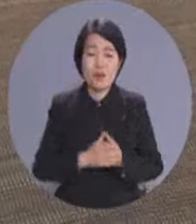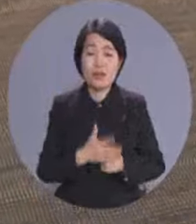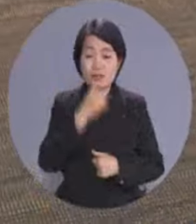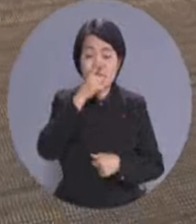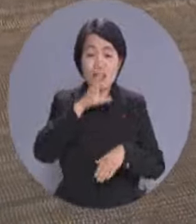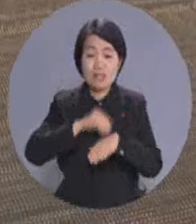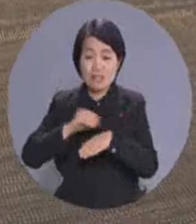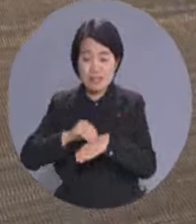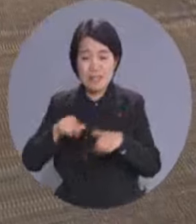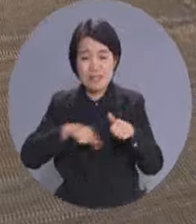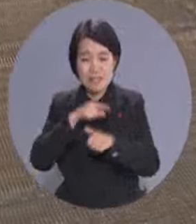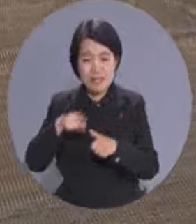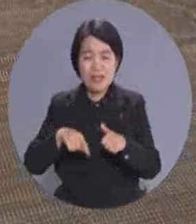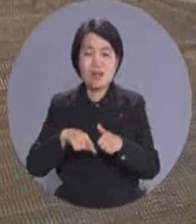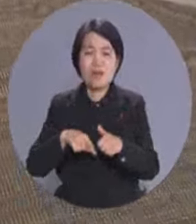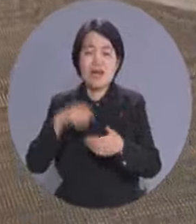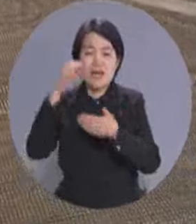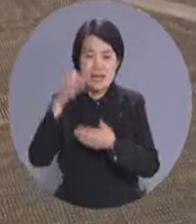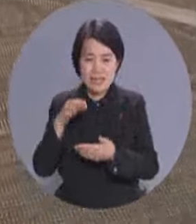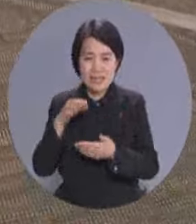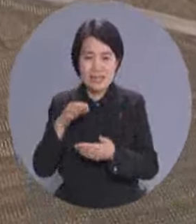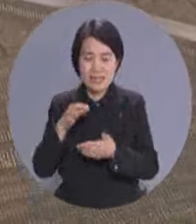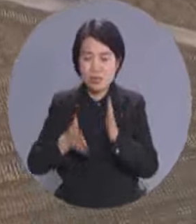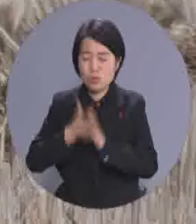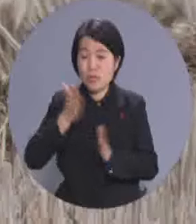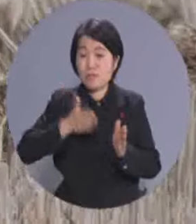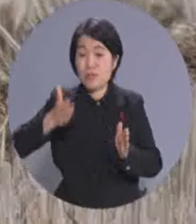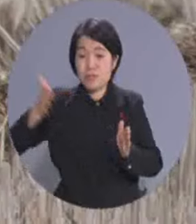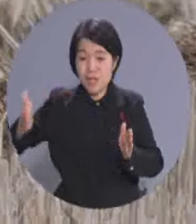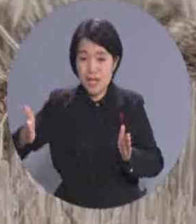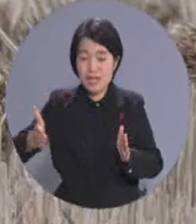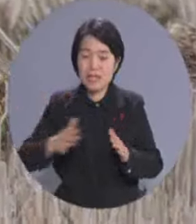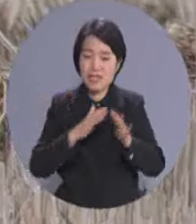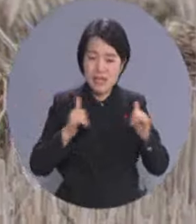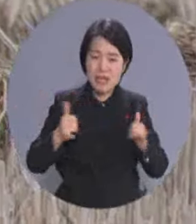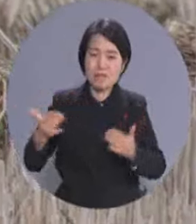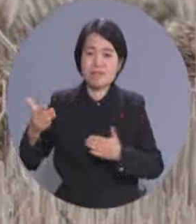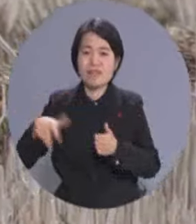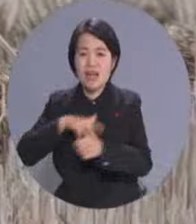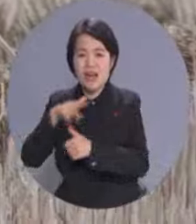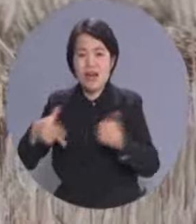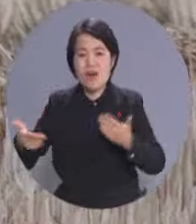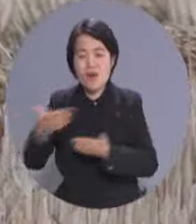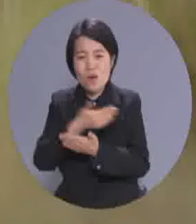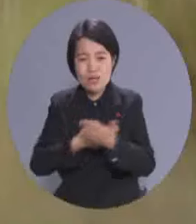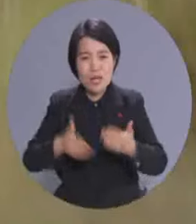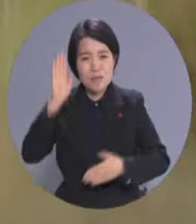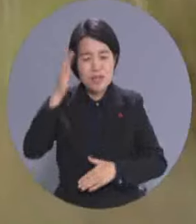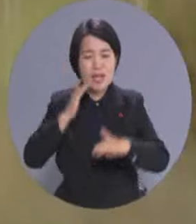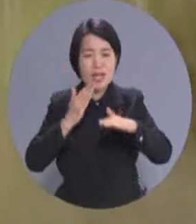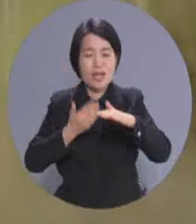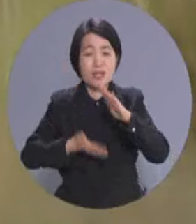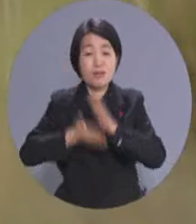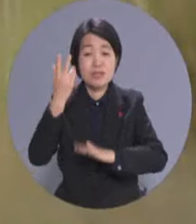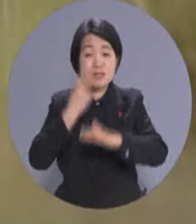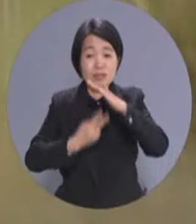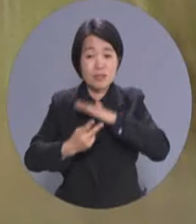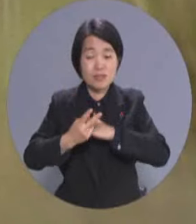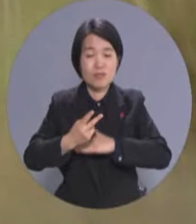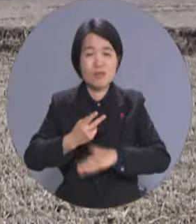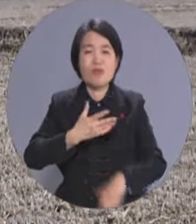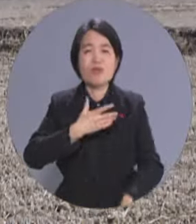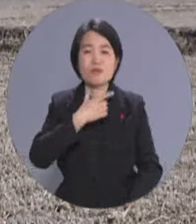순천만의 생태와 환경적 가치를 도심으로 확장시켜 인간과 자연이 공존하는 새로운 미래 도시 조성을 꿈꾸는